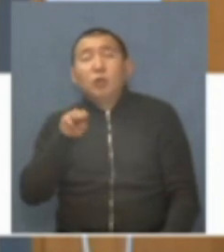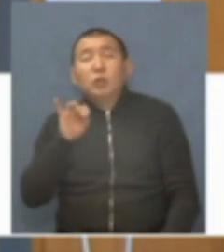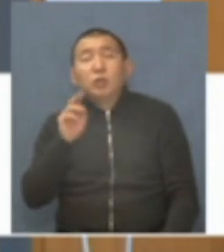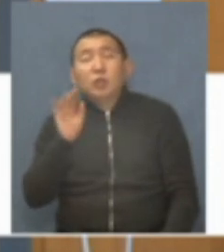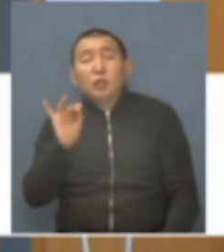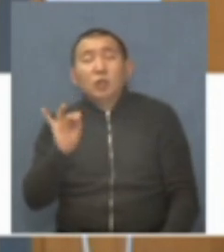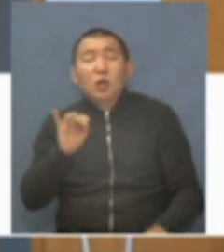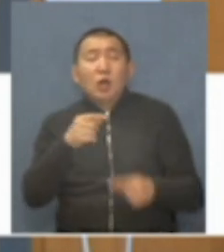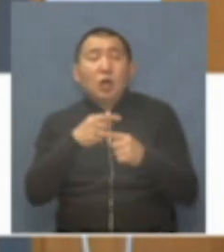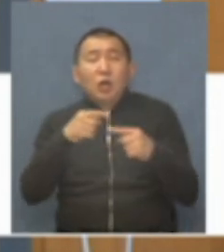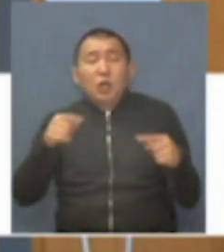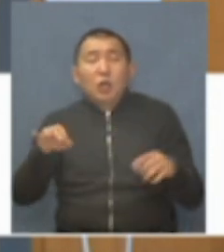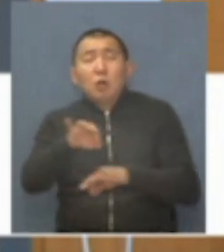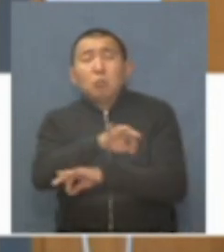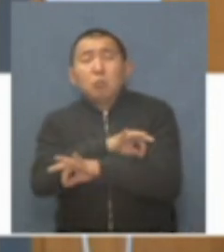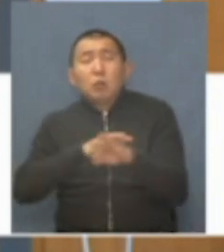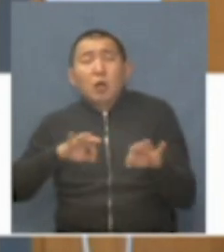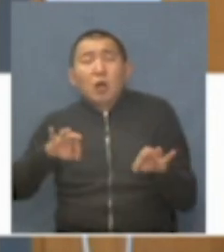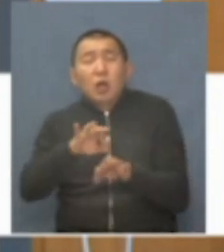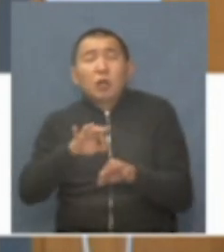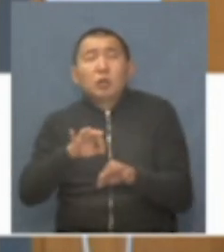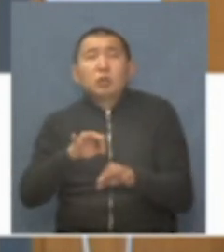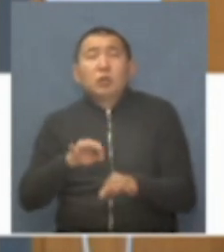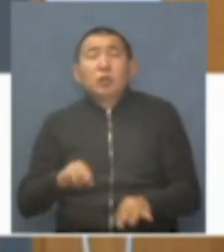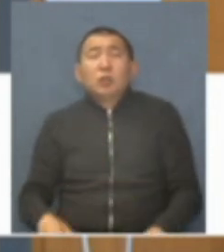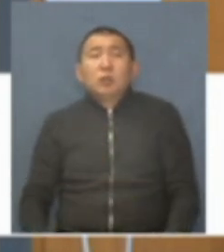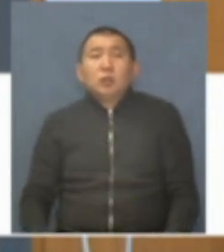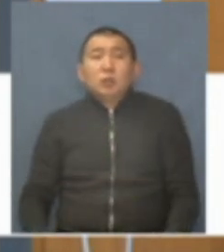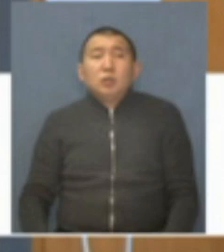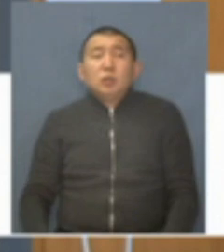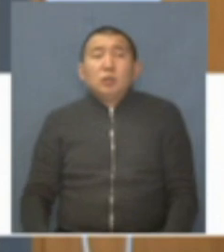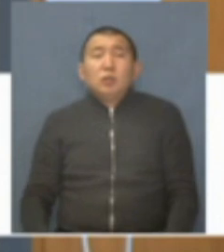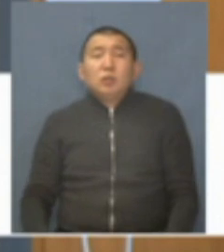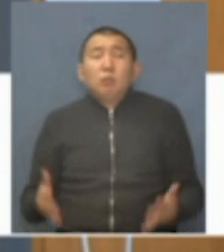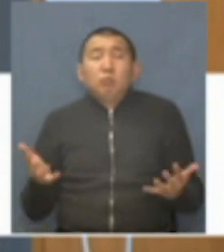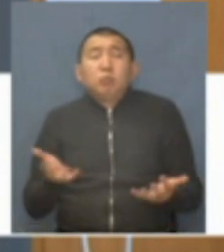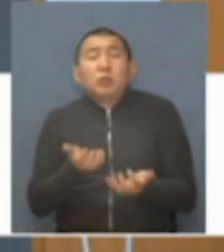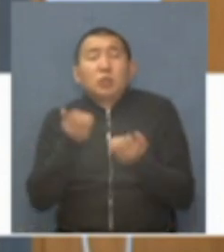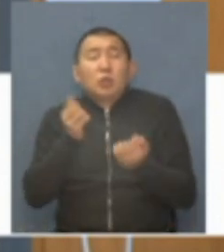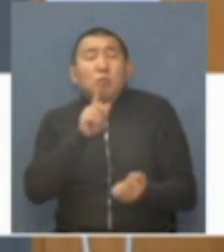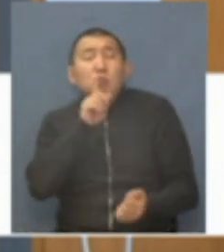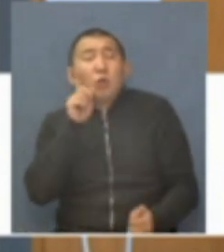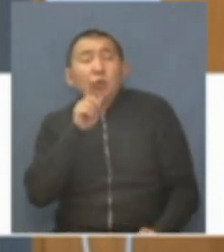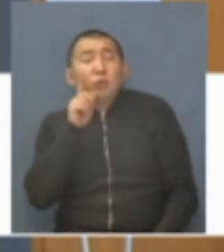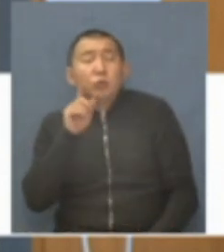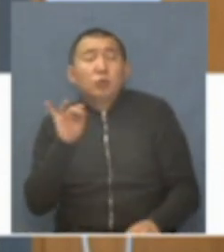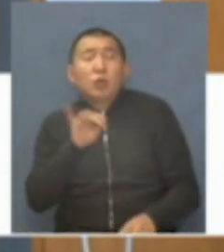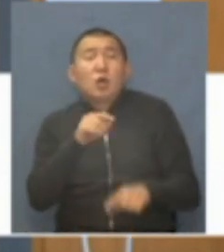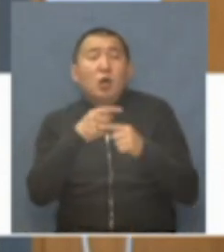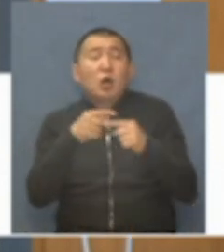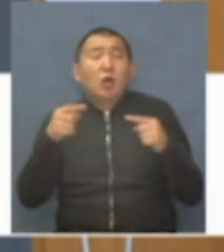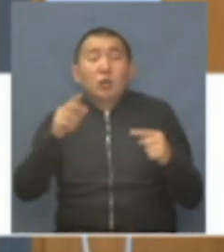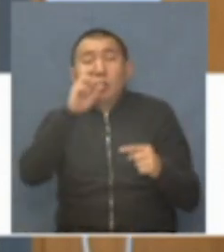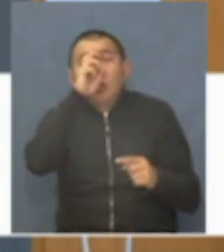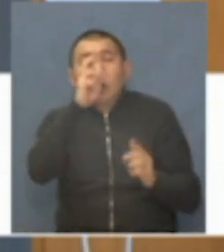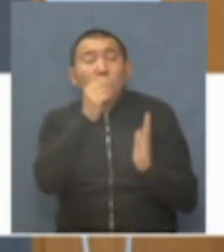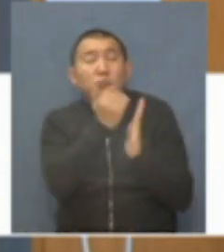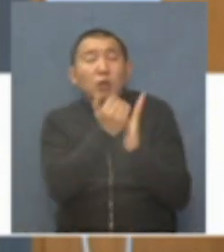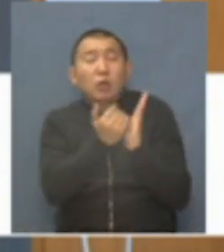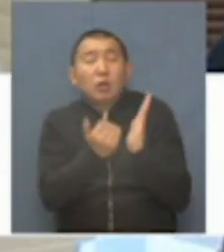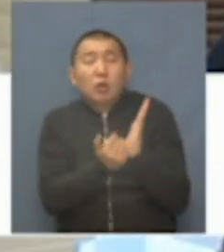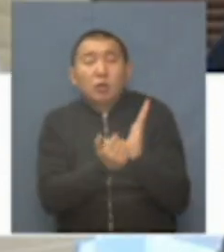также поддерживаем инициативу нашей молодежи области, также разняем разные государственные программы и проводим